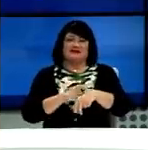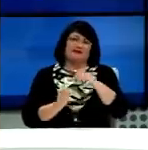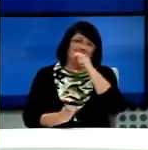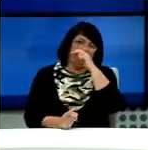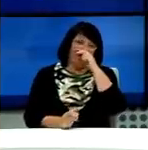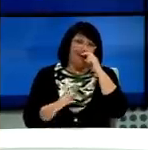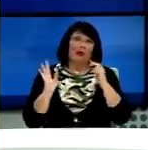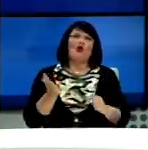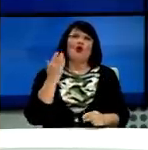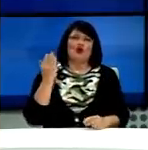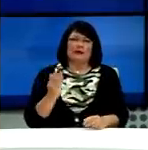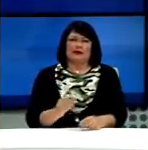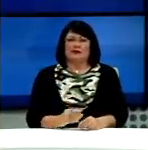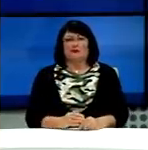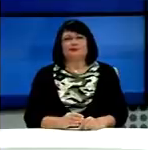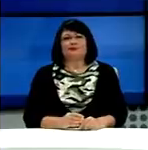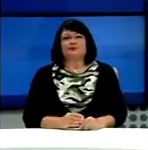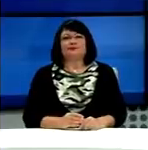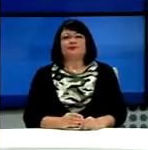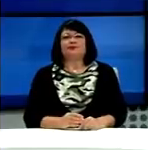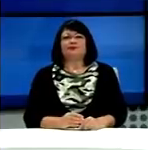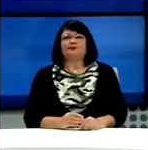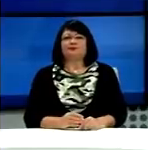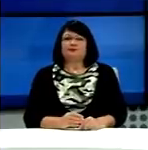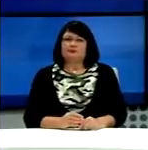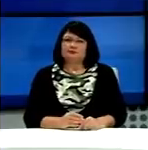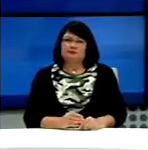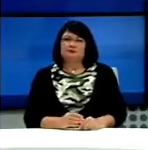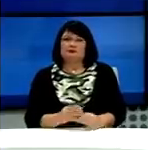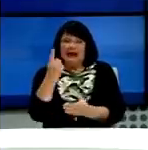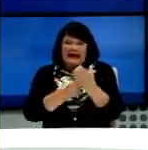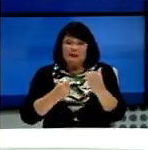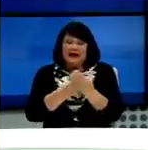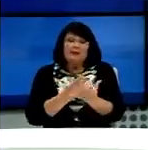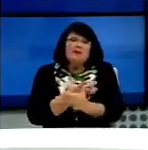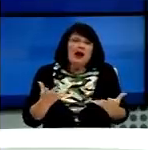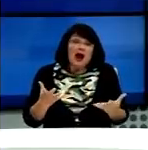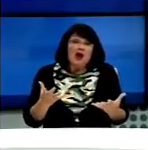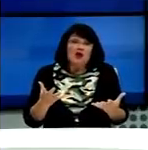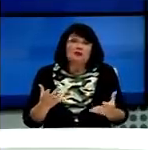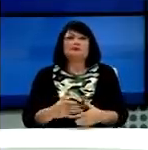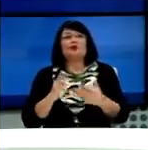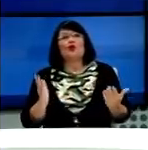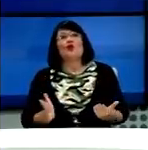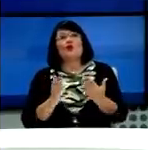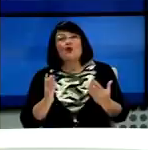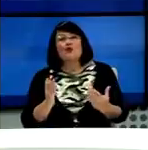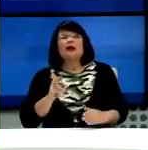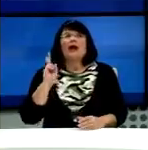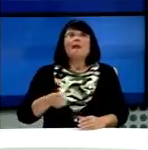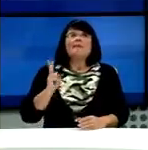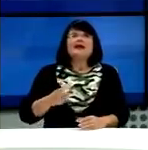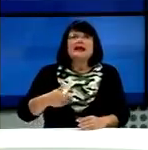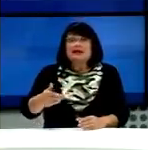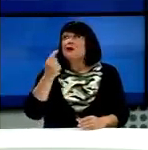Και όταν βρίσκεσαι μπροστά σε πολύ μεγάλες ελλείψεις, Και όταν βρίσκεσαι μπροστά και σε κινδύνους, τότε